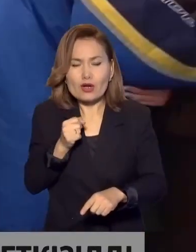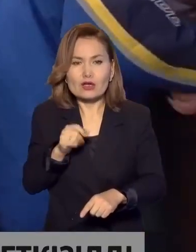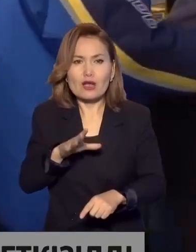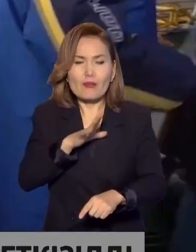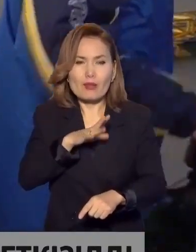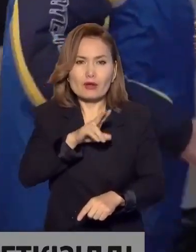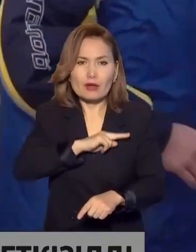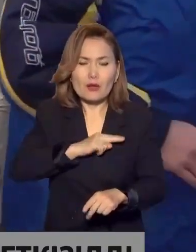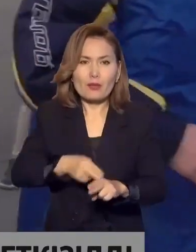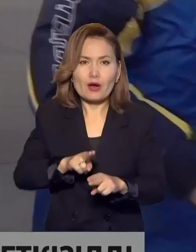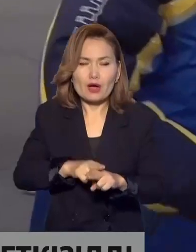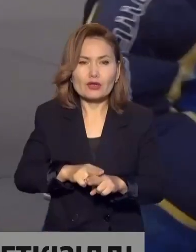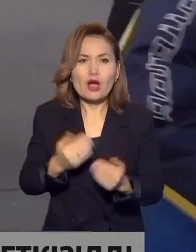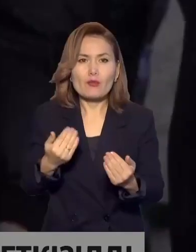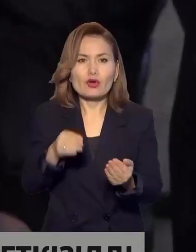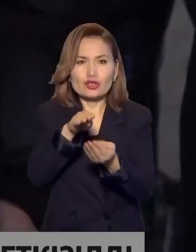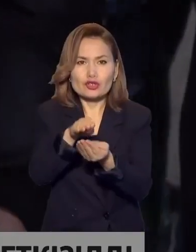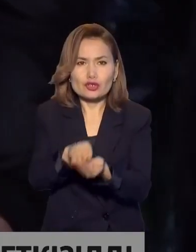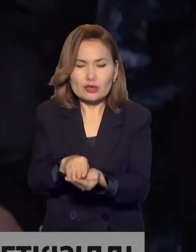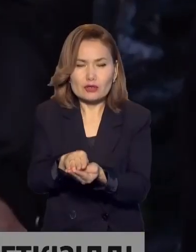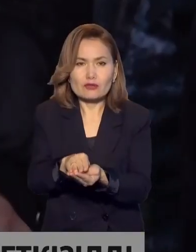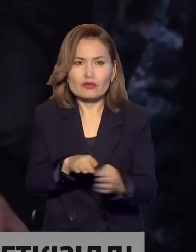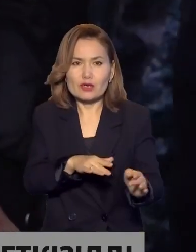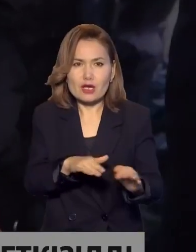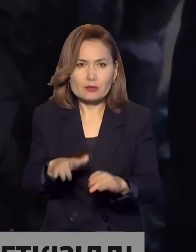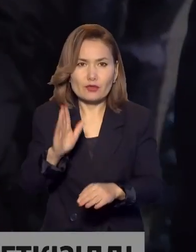бірнеше әскерді жерлеу рәсімі өтеді.